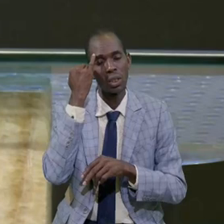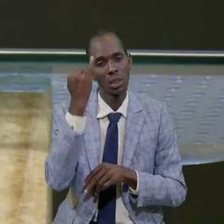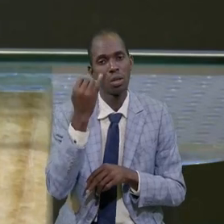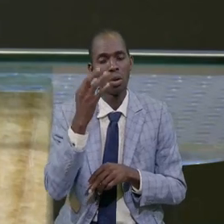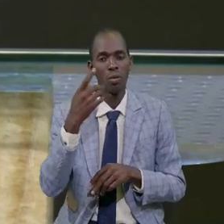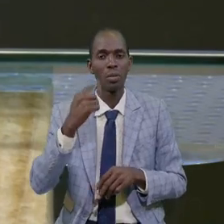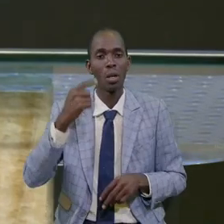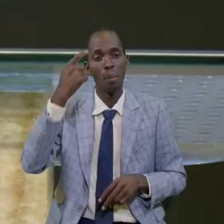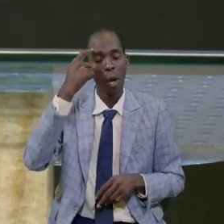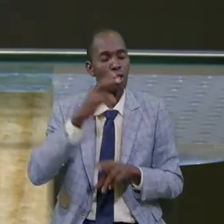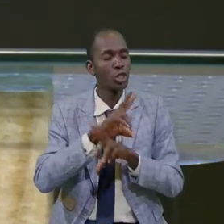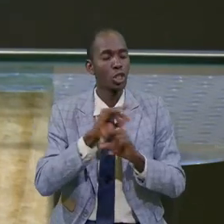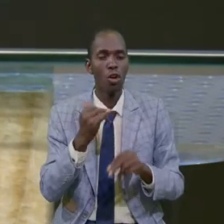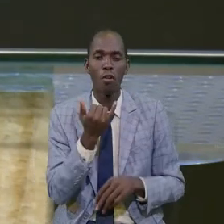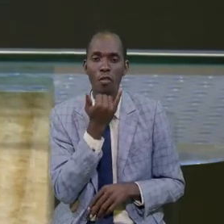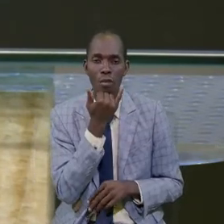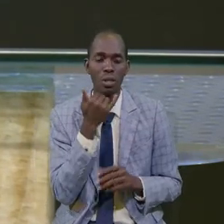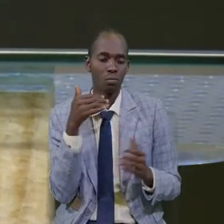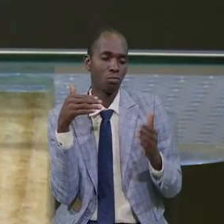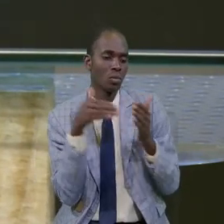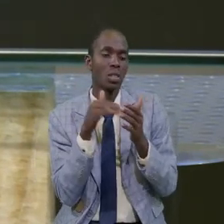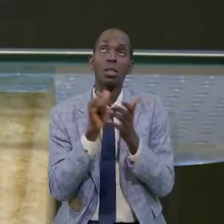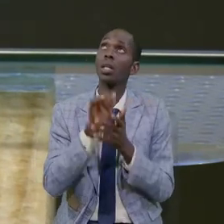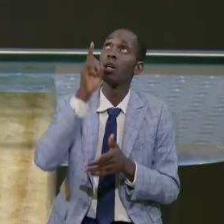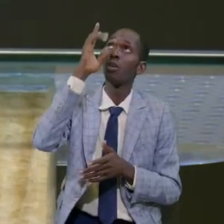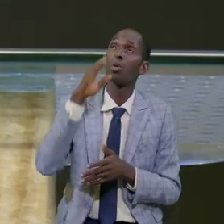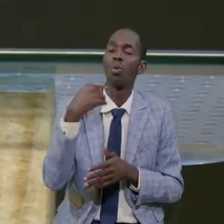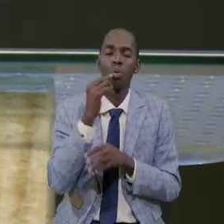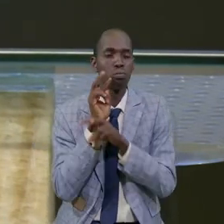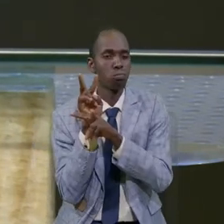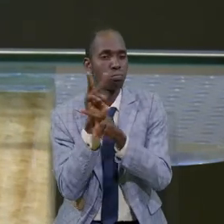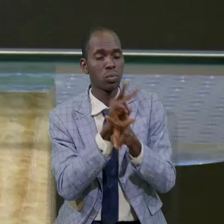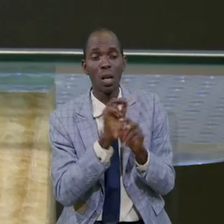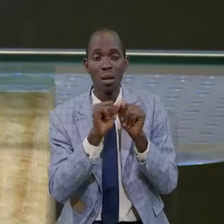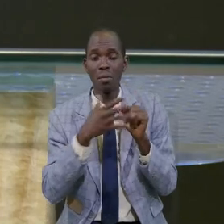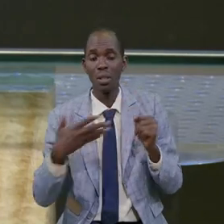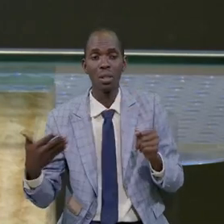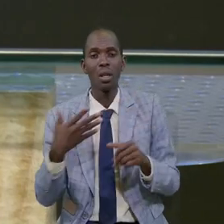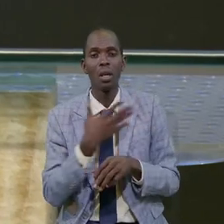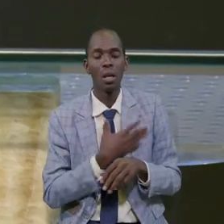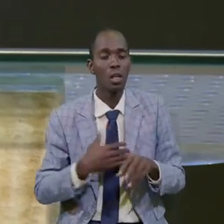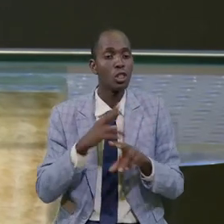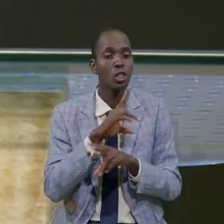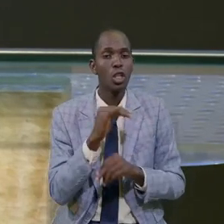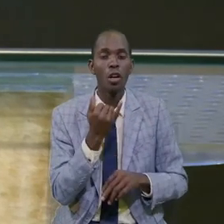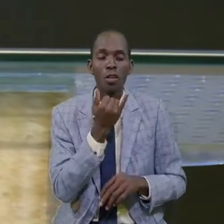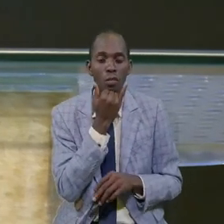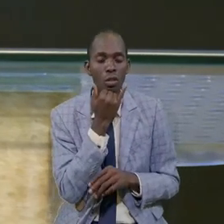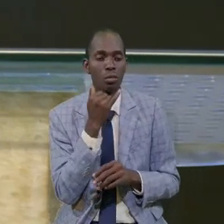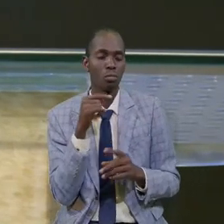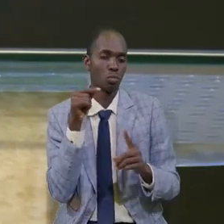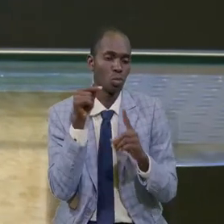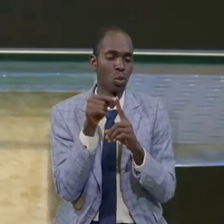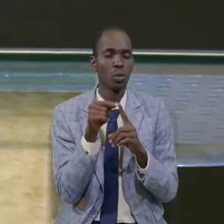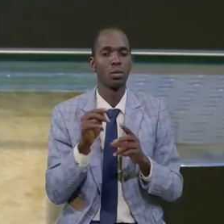intention, pas d'offense. Dieu qui voit tout et pas de reproche devant Dieu,